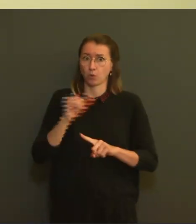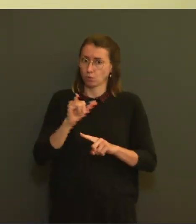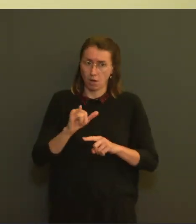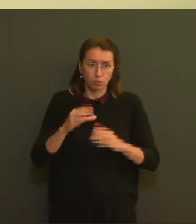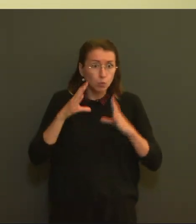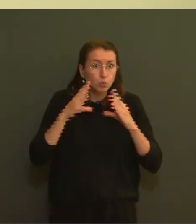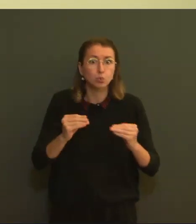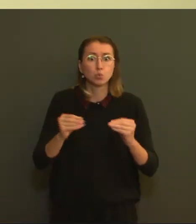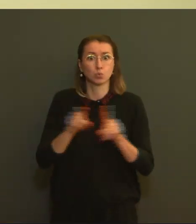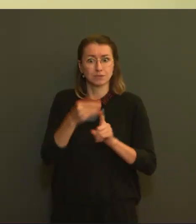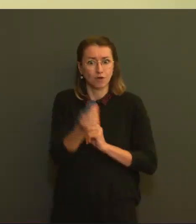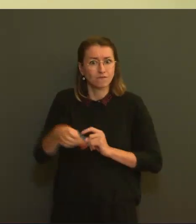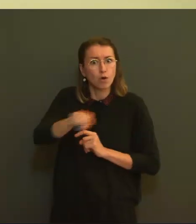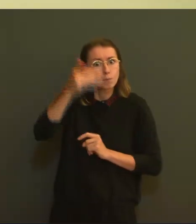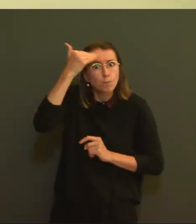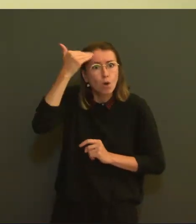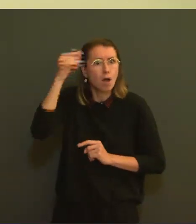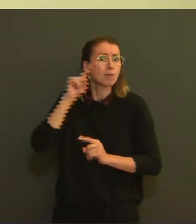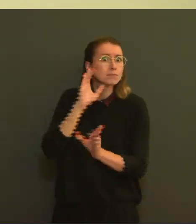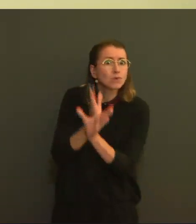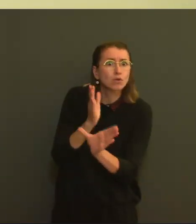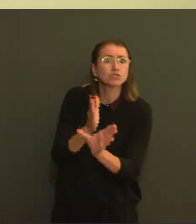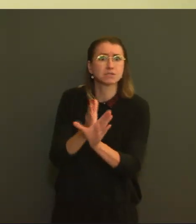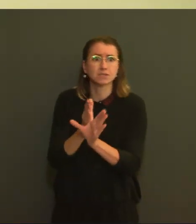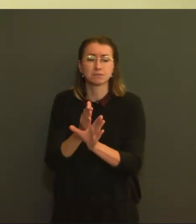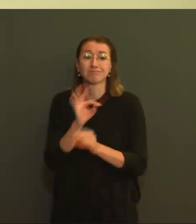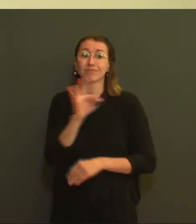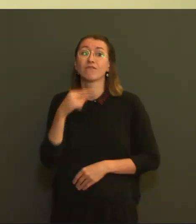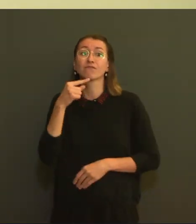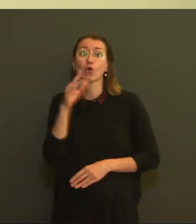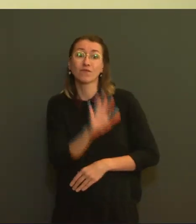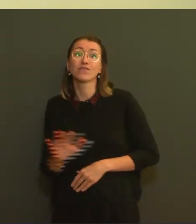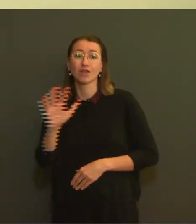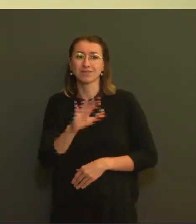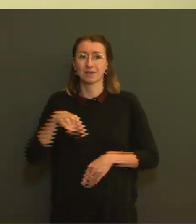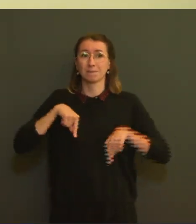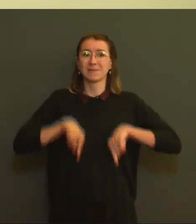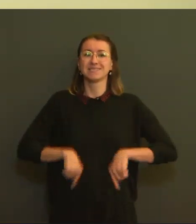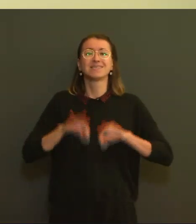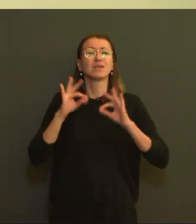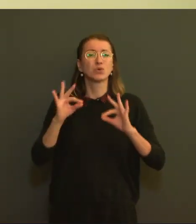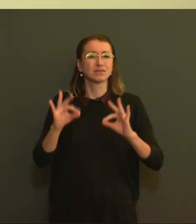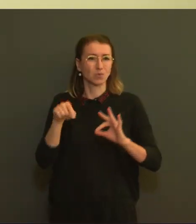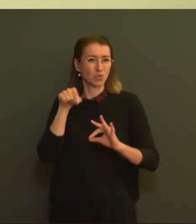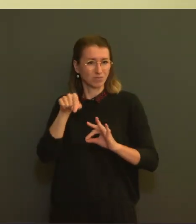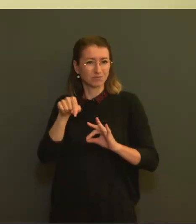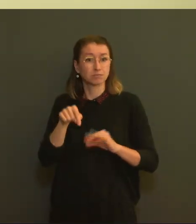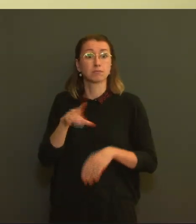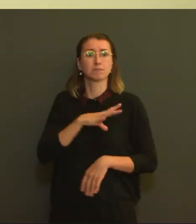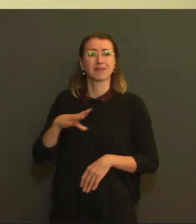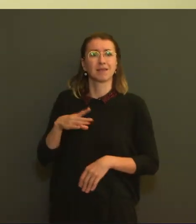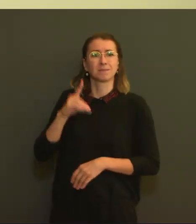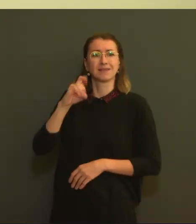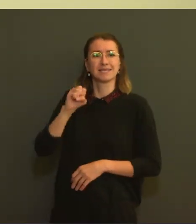on sait que le ministre de l'Éducation, Caroline Désy, va rassembler aujourd'hui les différents acteurs de l'enseignement pour fixer